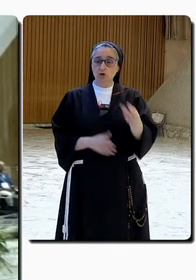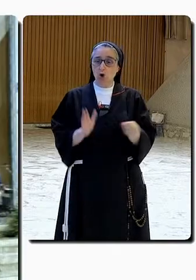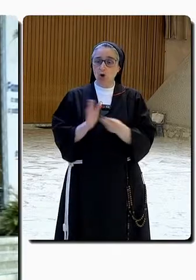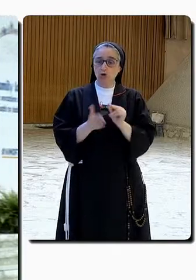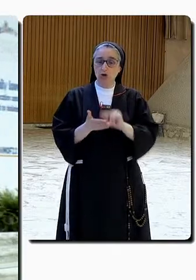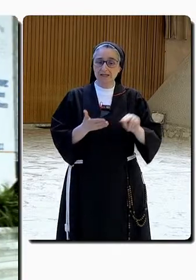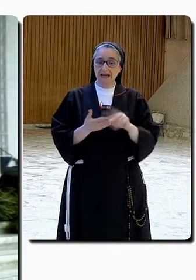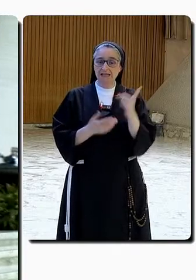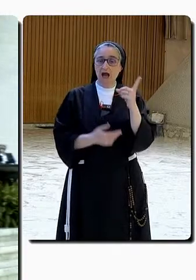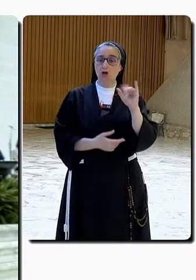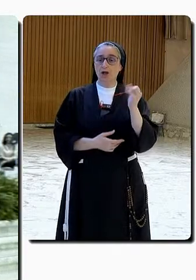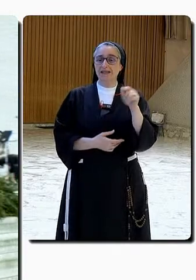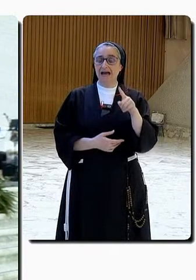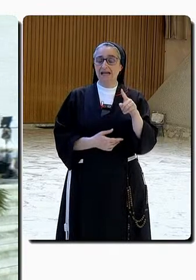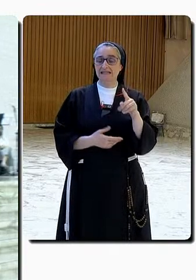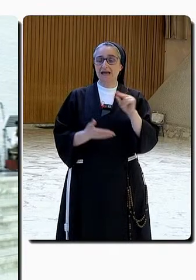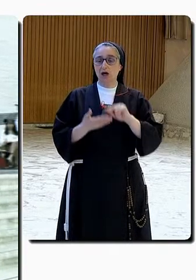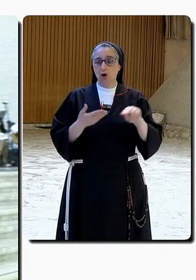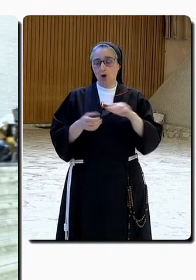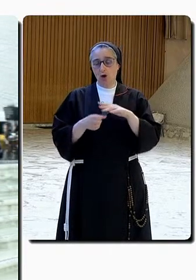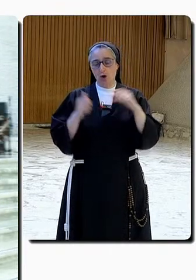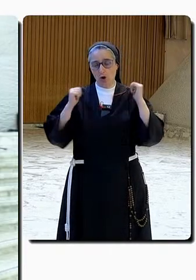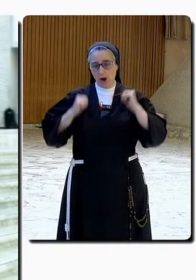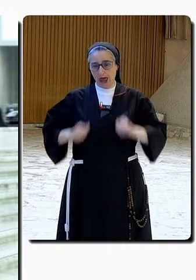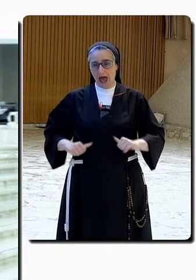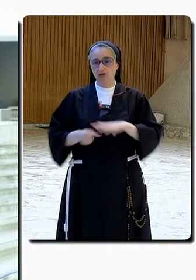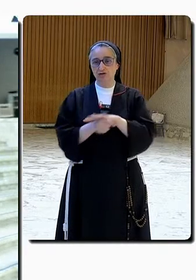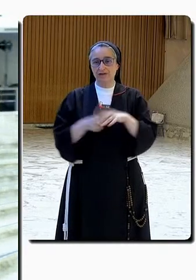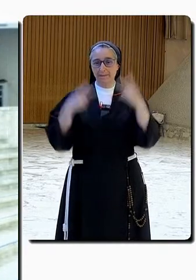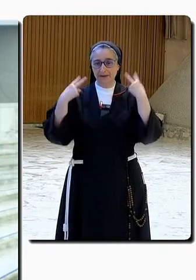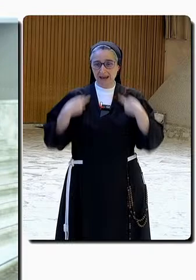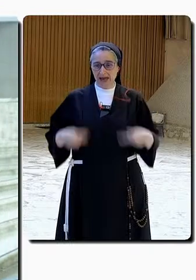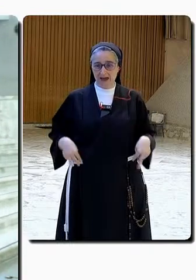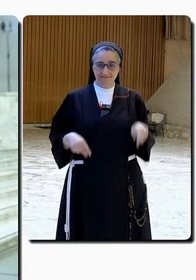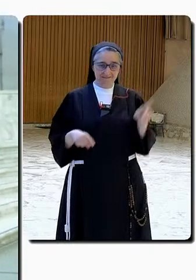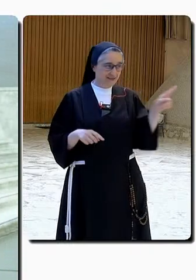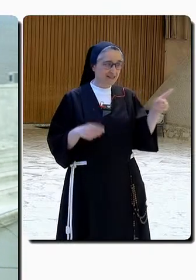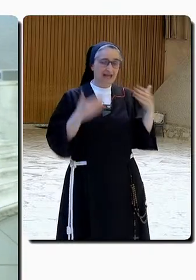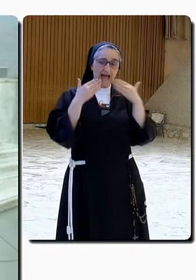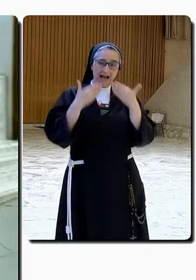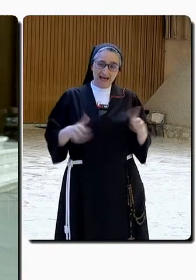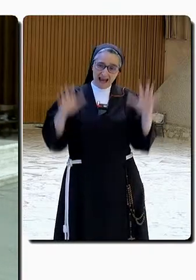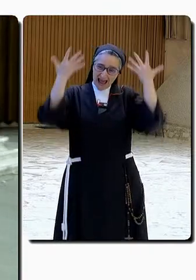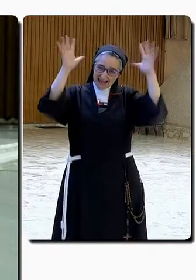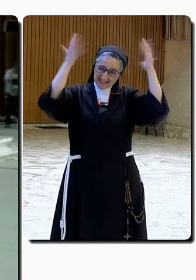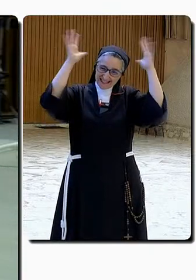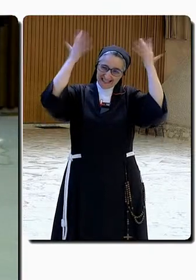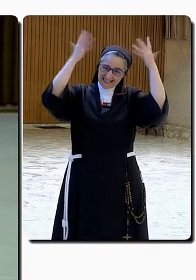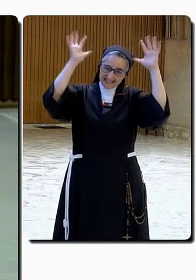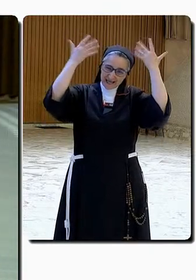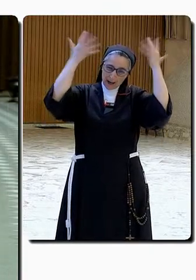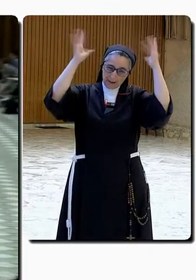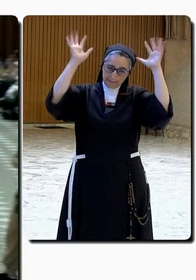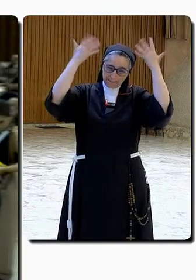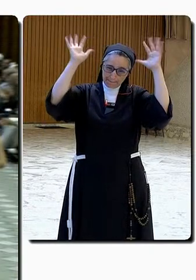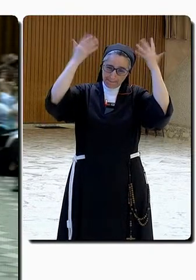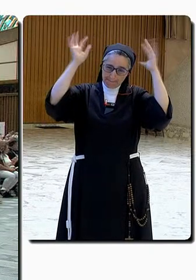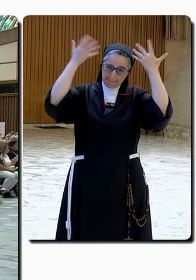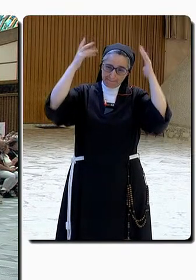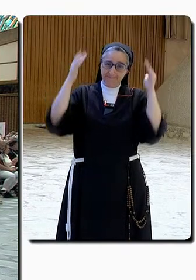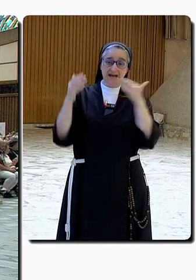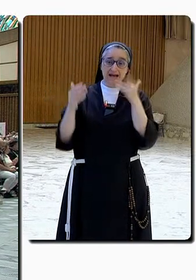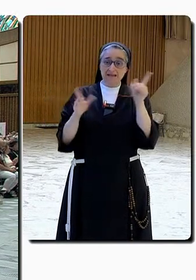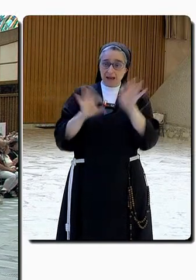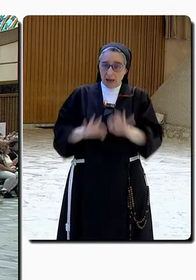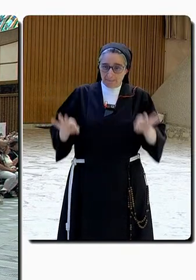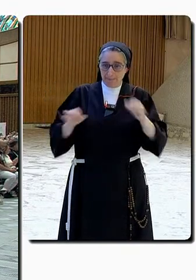del Dicastero per i laici, la famiglia e la vita. Io sono il segretario e ringraziamo la dottoressa Gambino che farà la